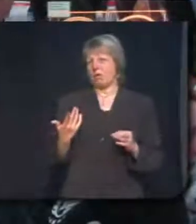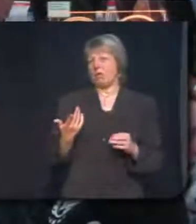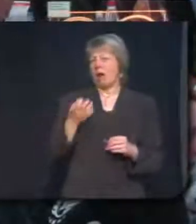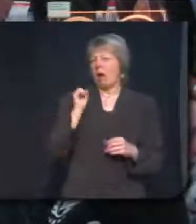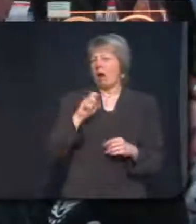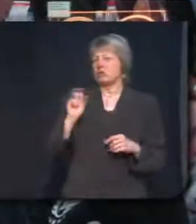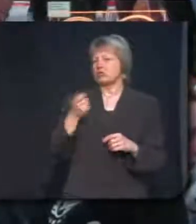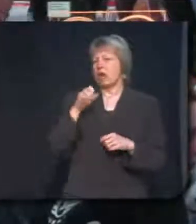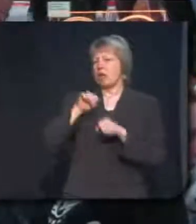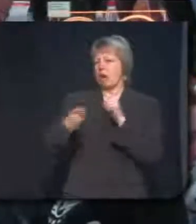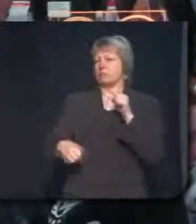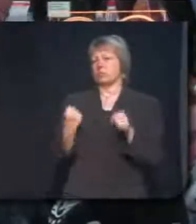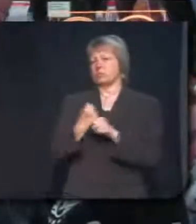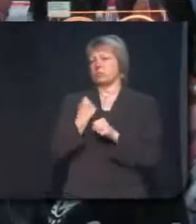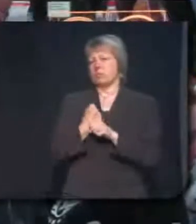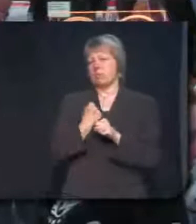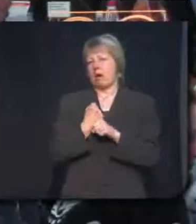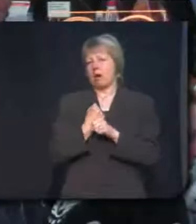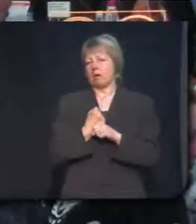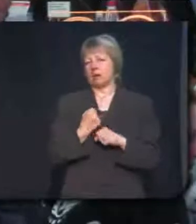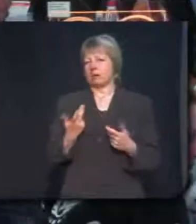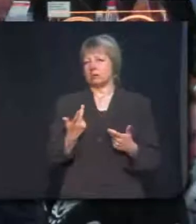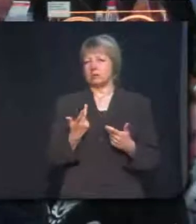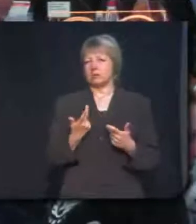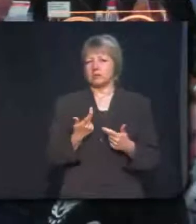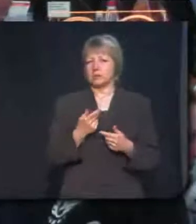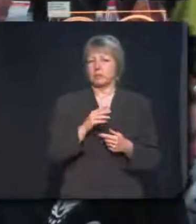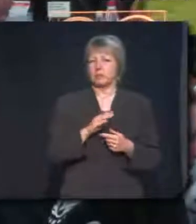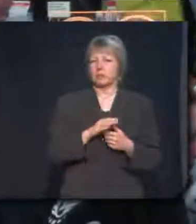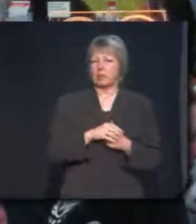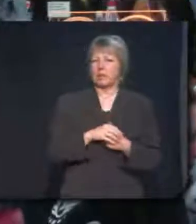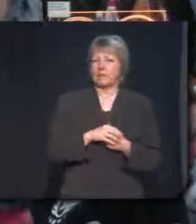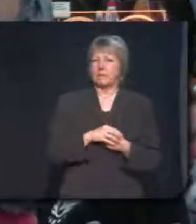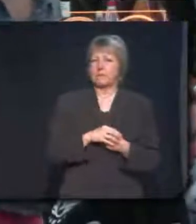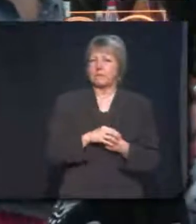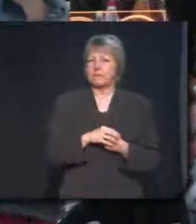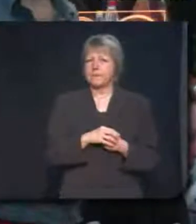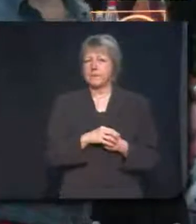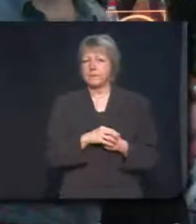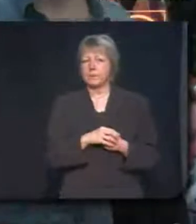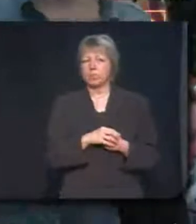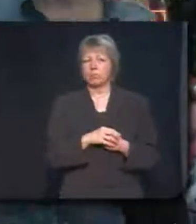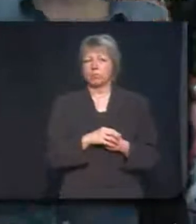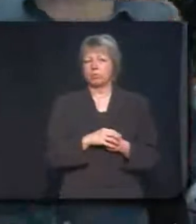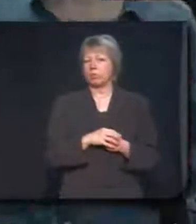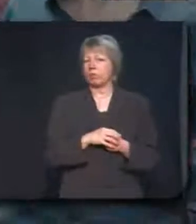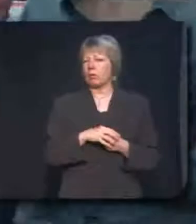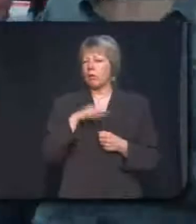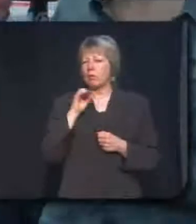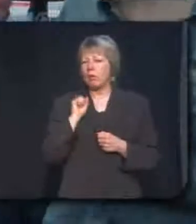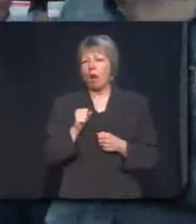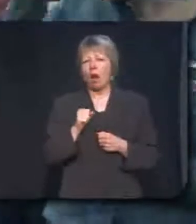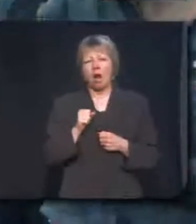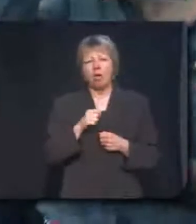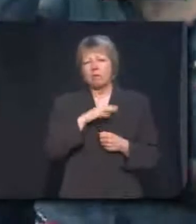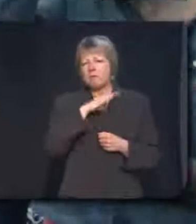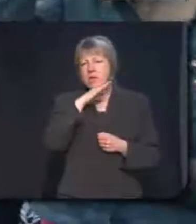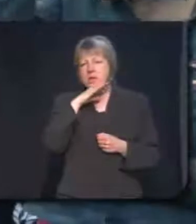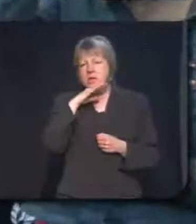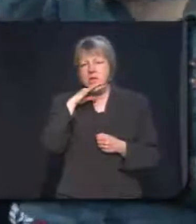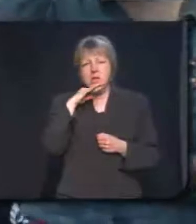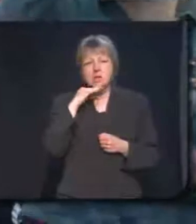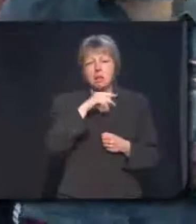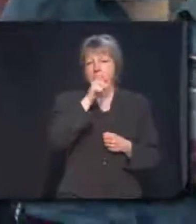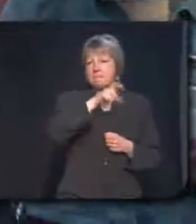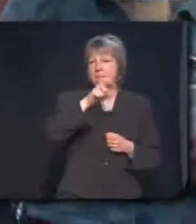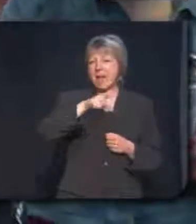was in der BGS für gigantische potentiell geeignet ist gigantischen Personalaufwand zu erzeugen ohne dass man